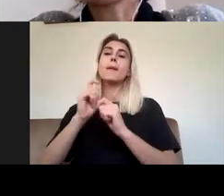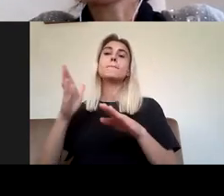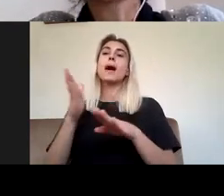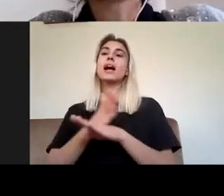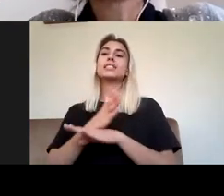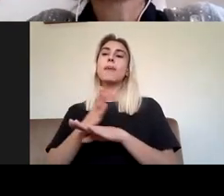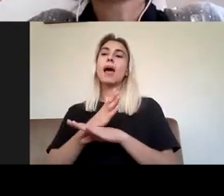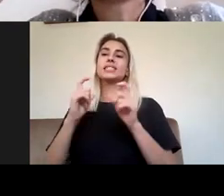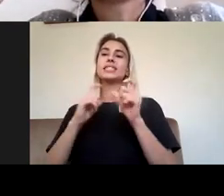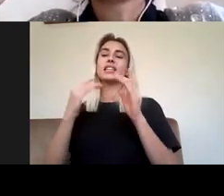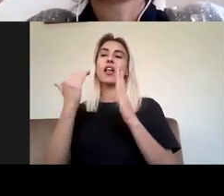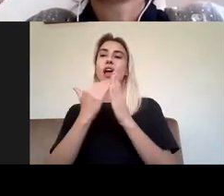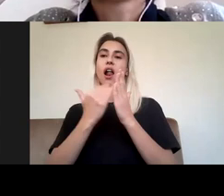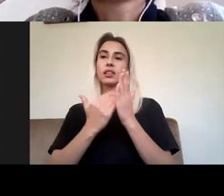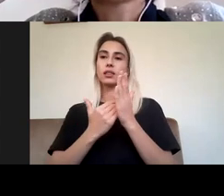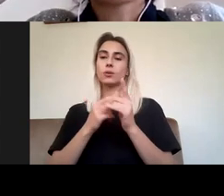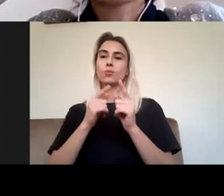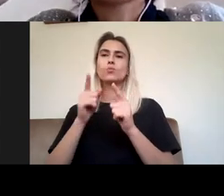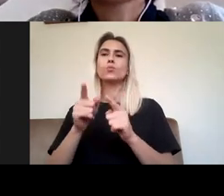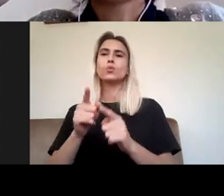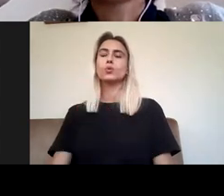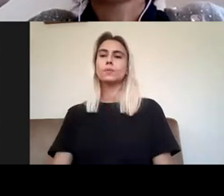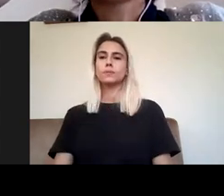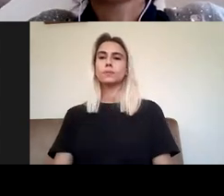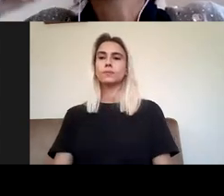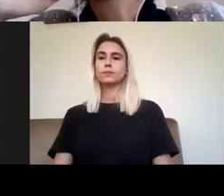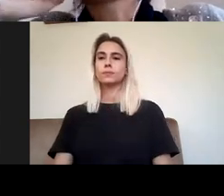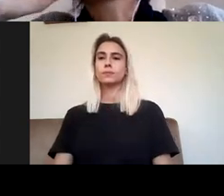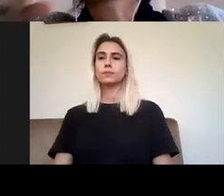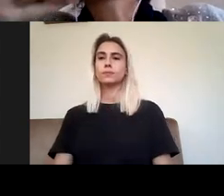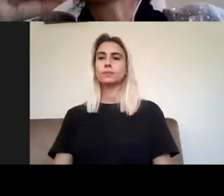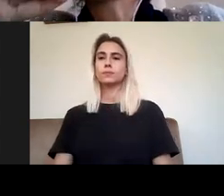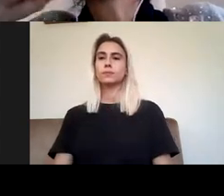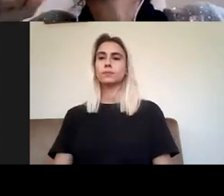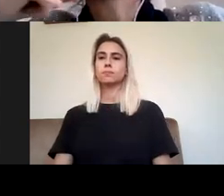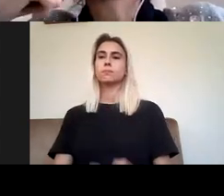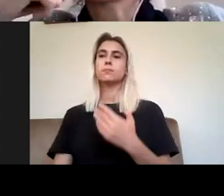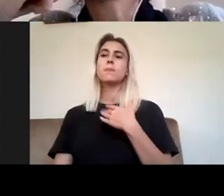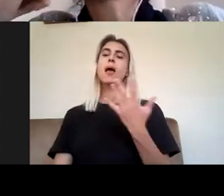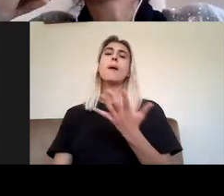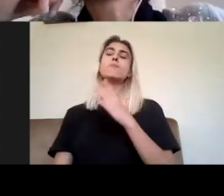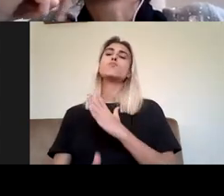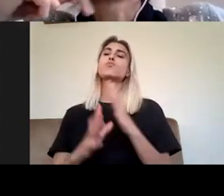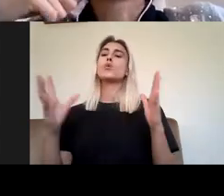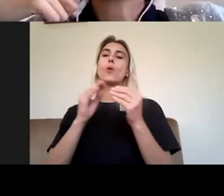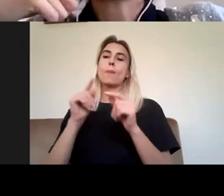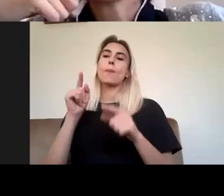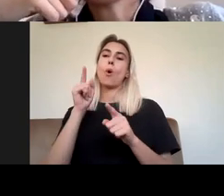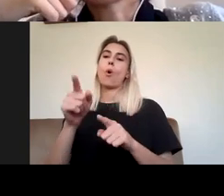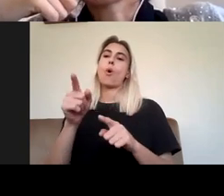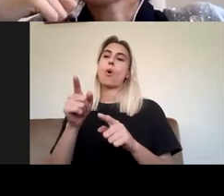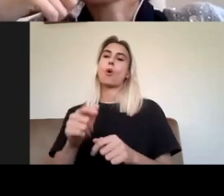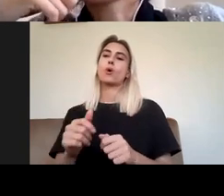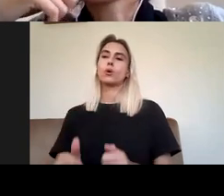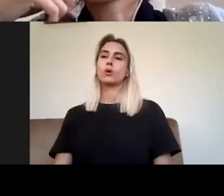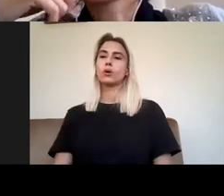standartlarını... Peki hocam, bu şeyler, bu benim en büyük yaşadığım problemdir mesela. Ona şimdi geldik. Çift kanadyen kullanıyorum